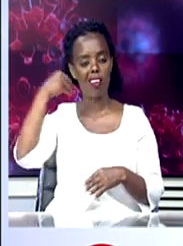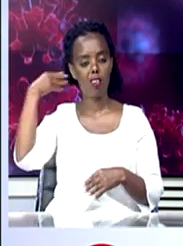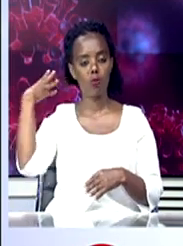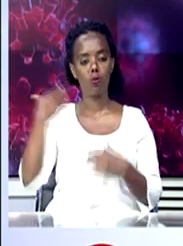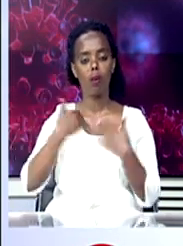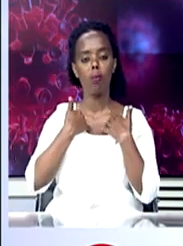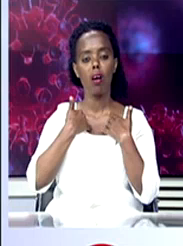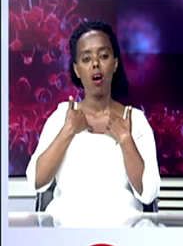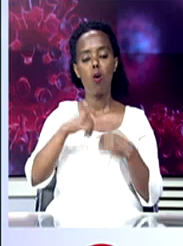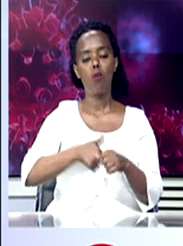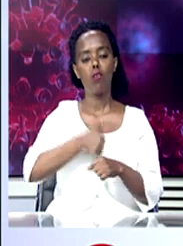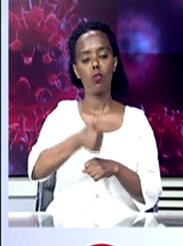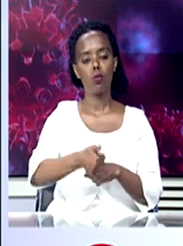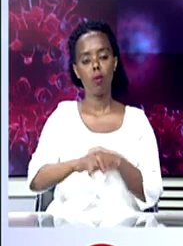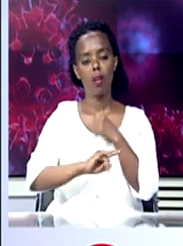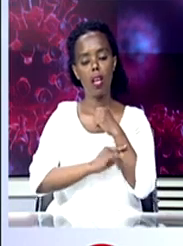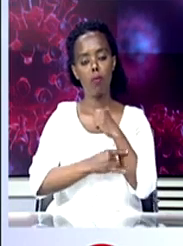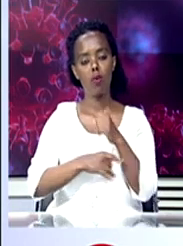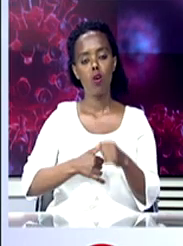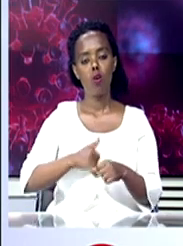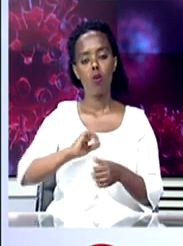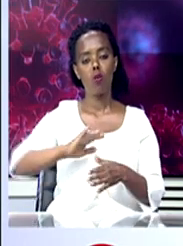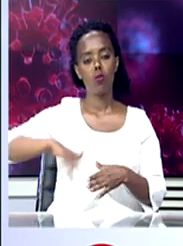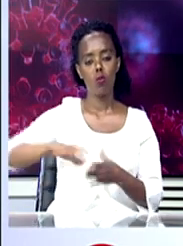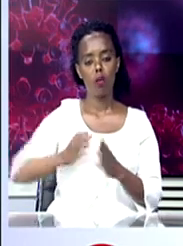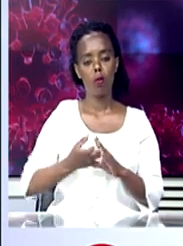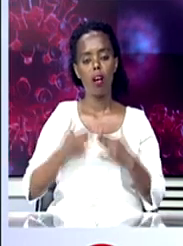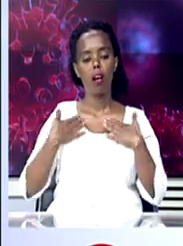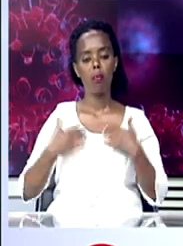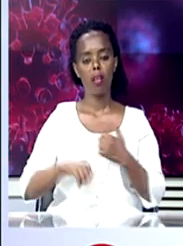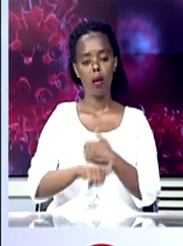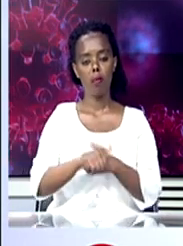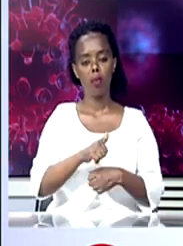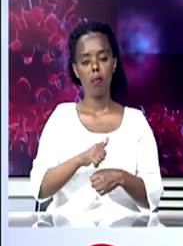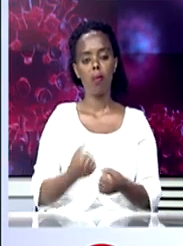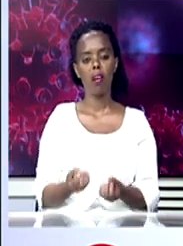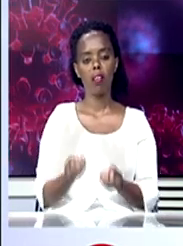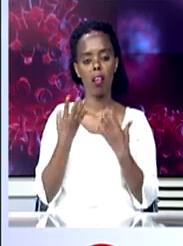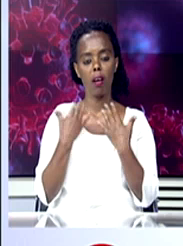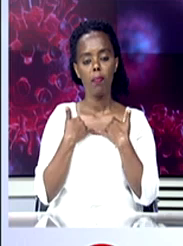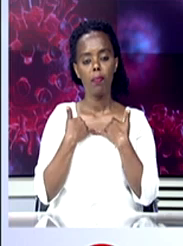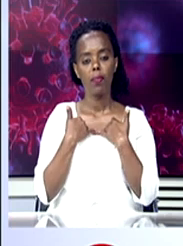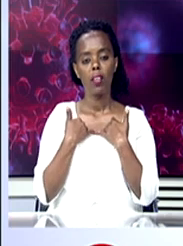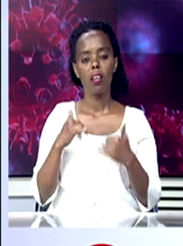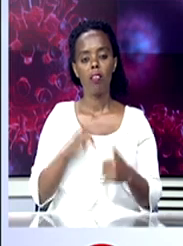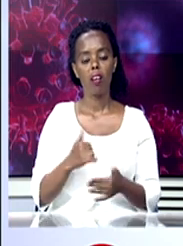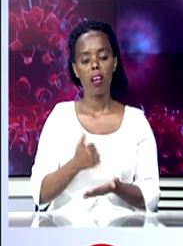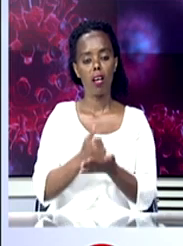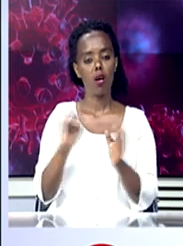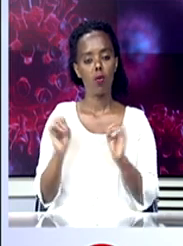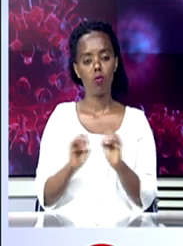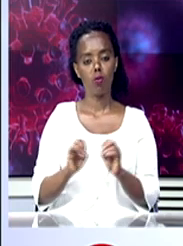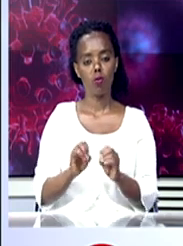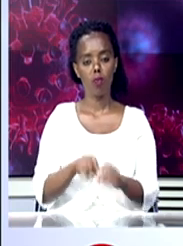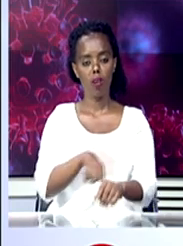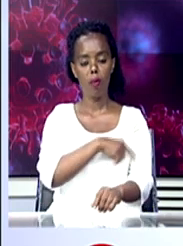qabna. Of oolchuu qabna. Lammii oolchuu qabna. Qaama miidhamaa miidhamnaan miidhaan isaa dachaadha. Kan isa gargaaru hin jiru irraa